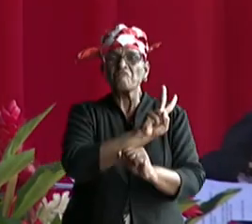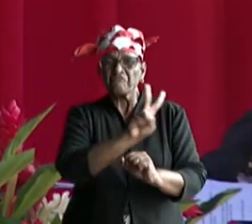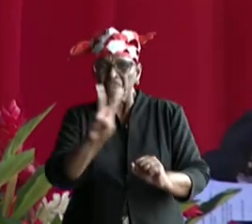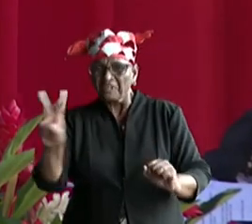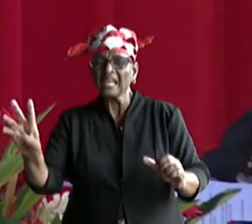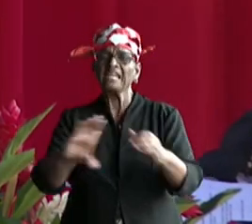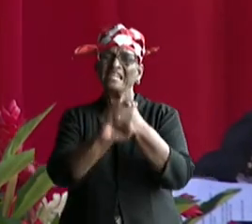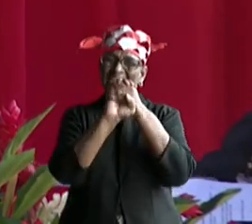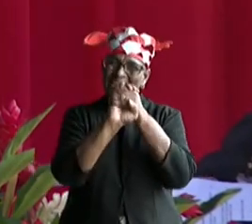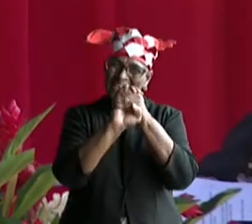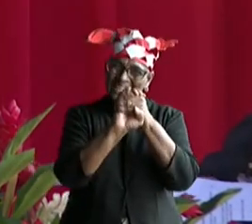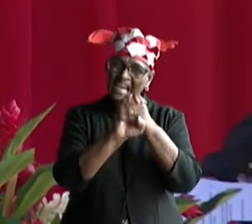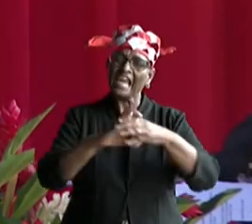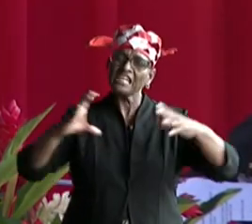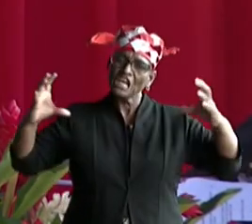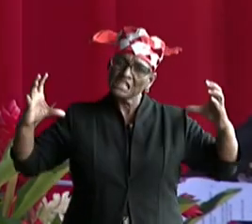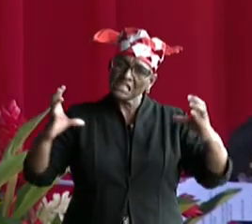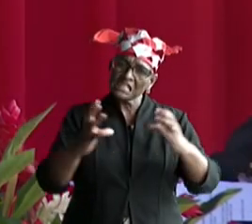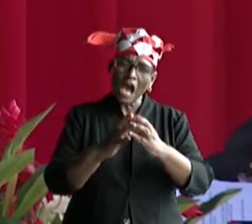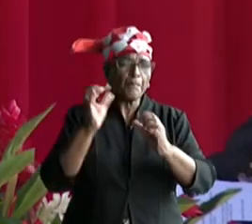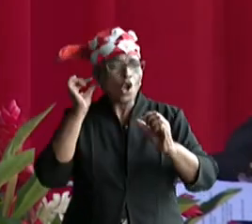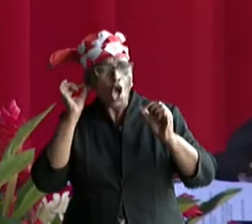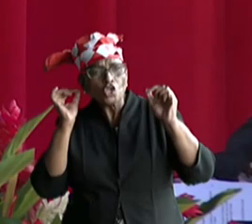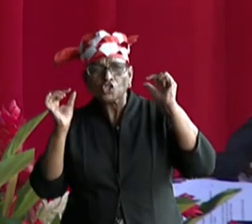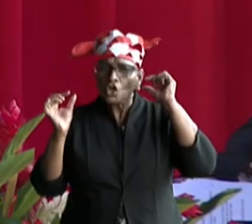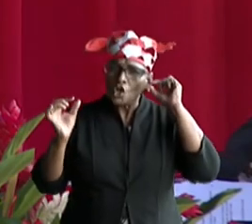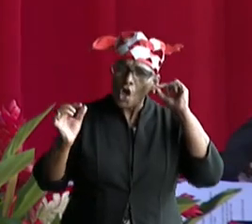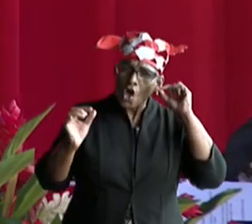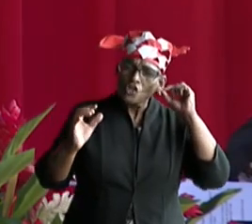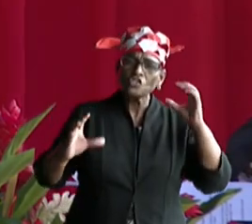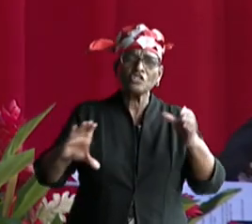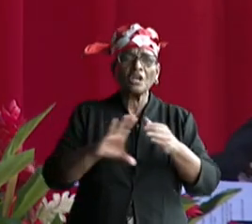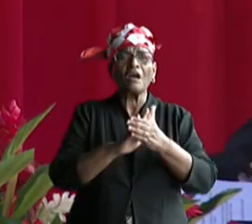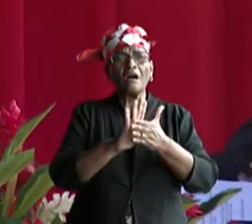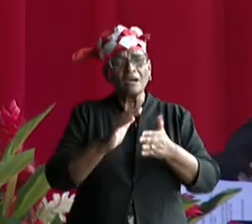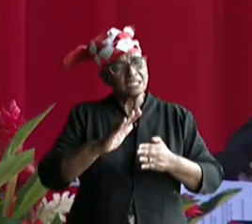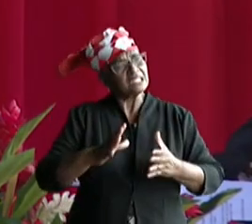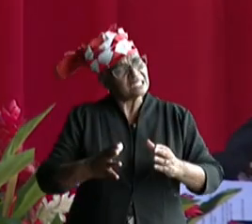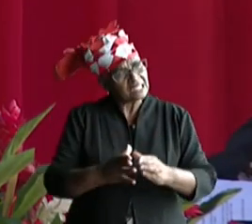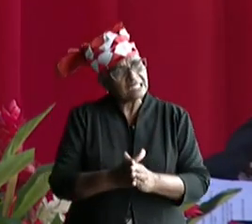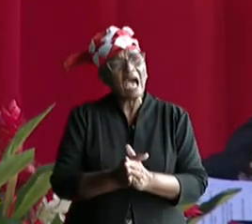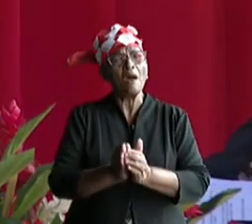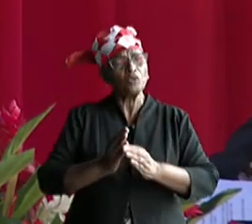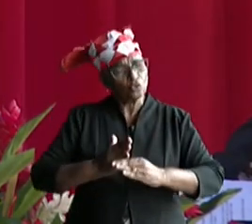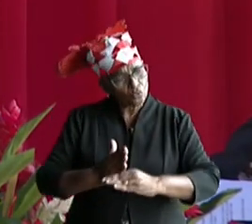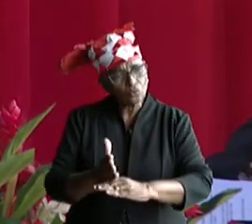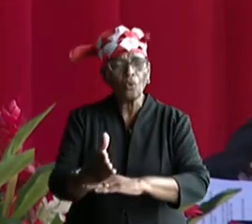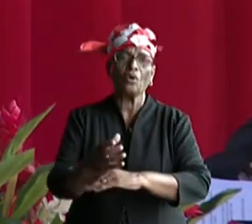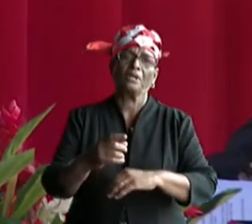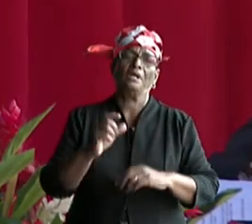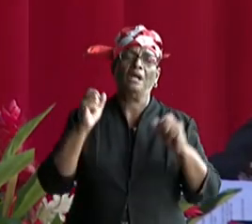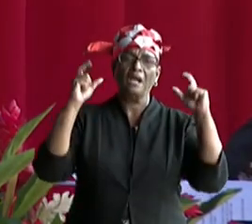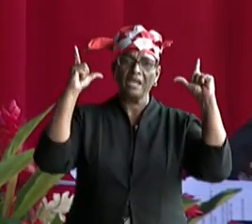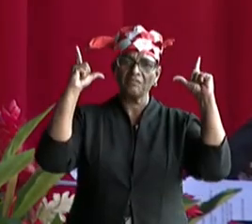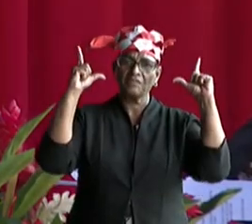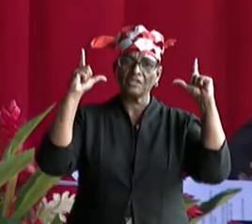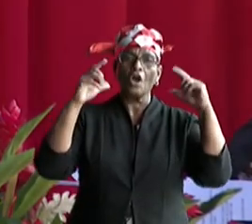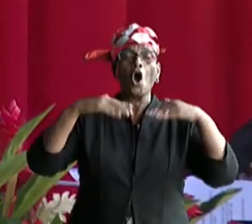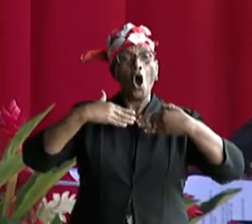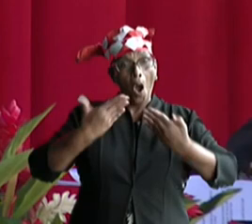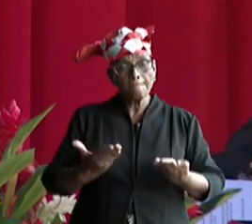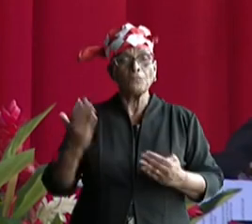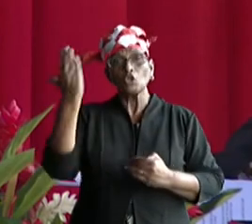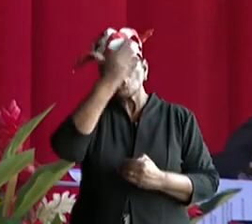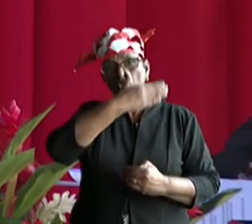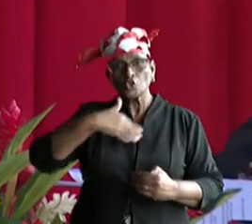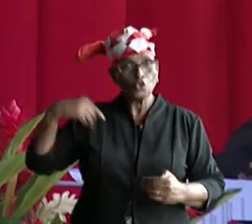eenheid, saamhorigheid, solidariteit en in liefde met elkaar zal leven. Ten einde om Suriname